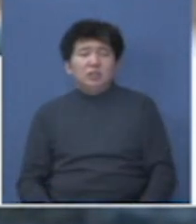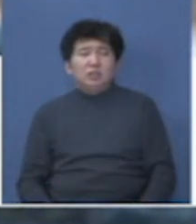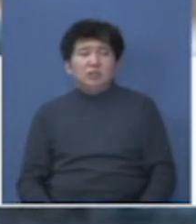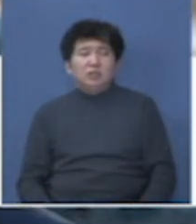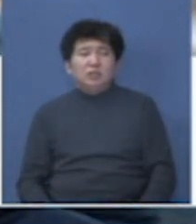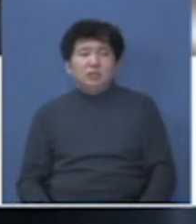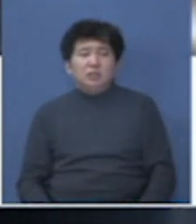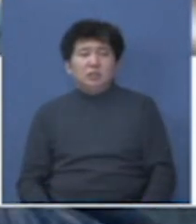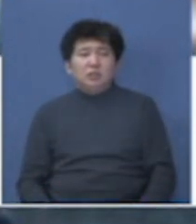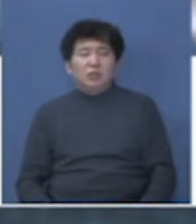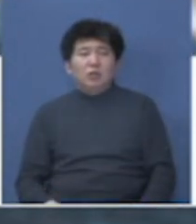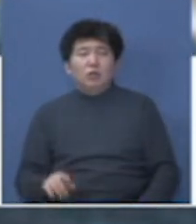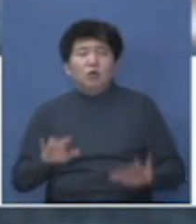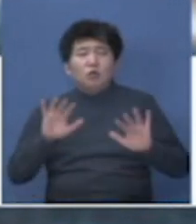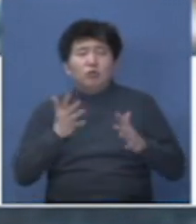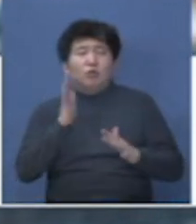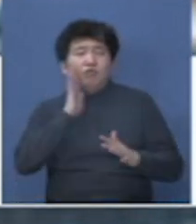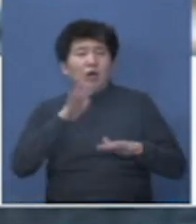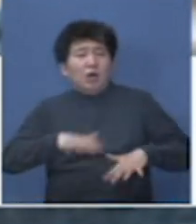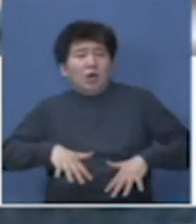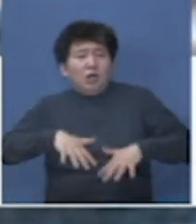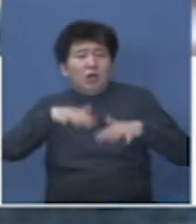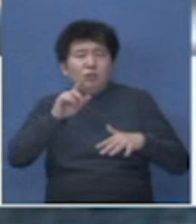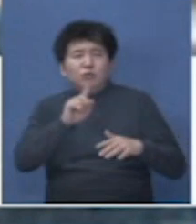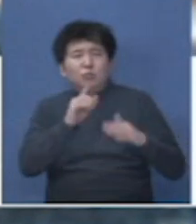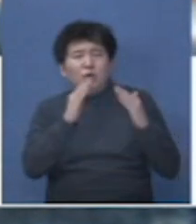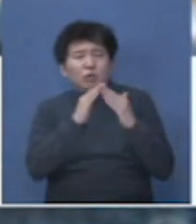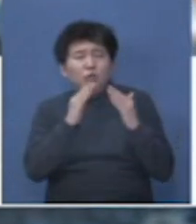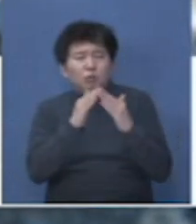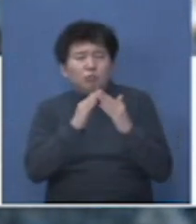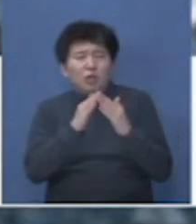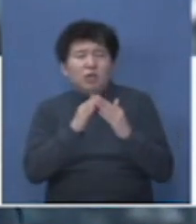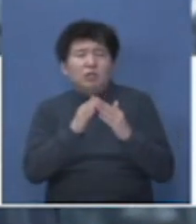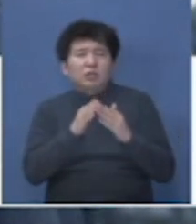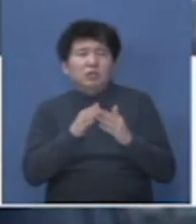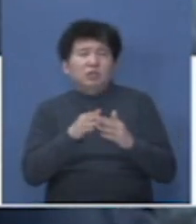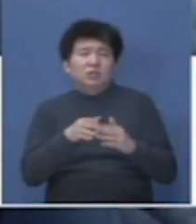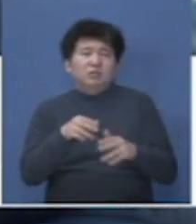тұрған үйлерге ертең үлбінің суы көтерген кезде су кірмеу керек. Қазір енді біздің мынау